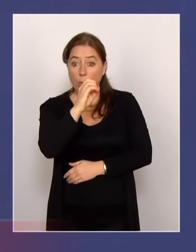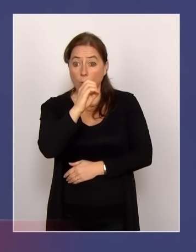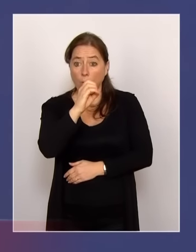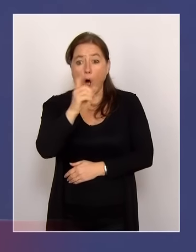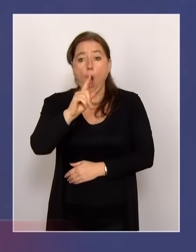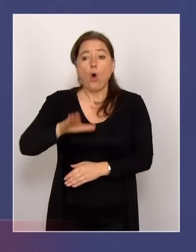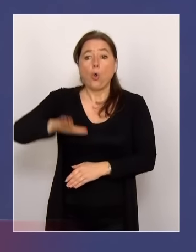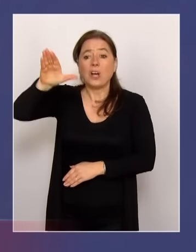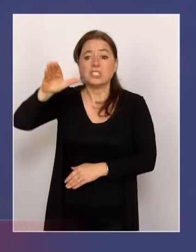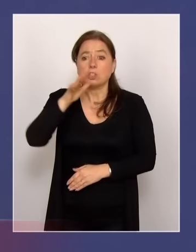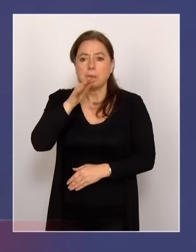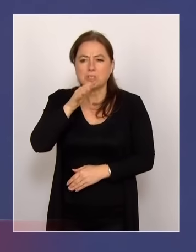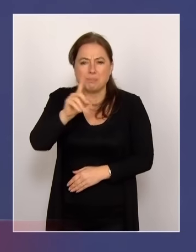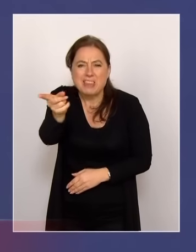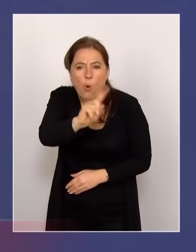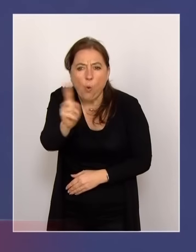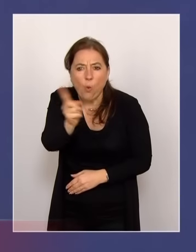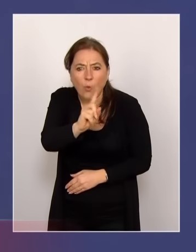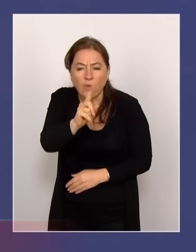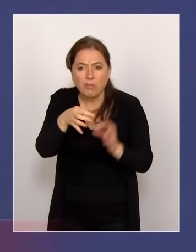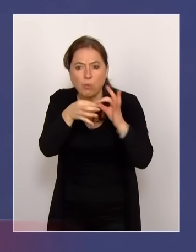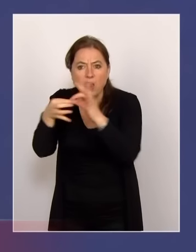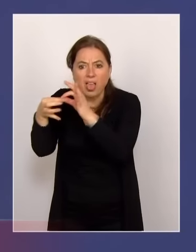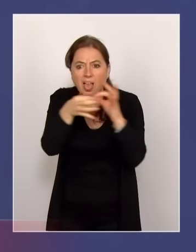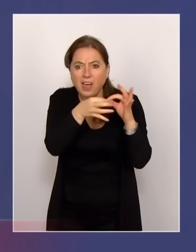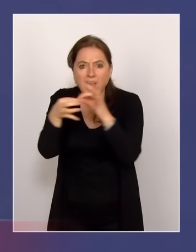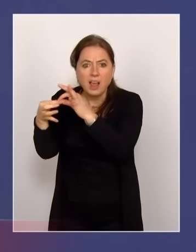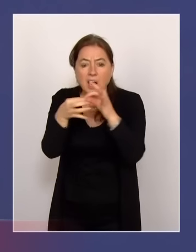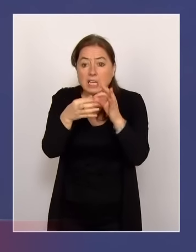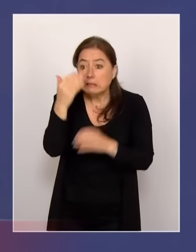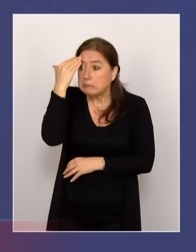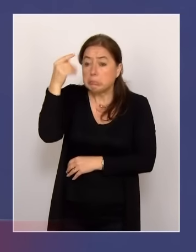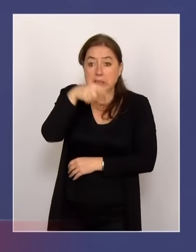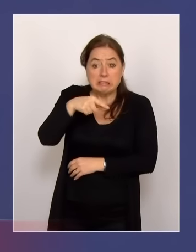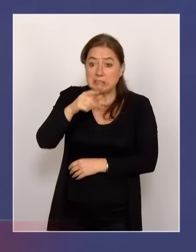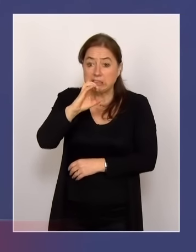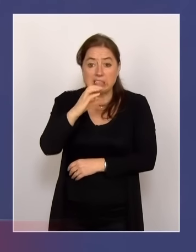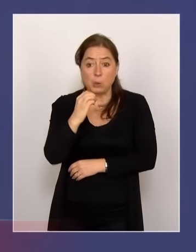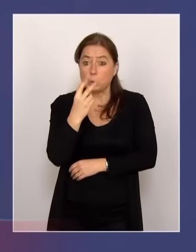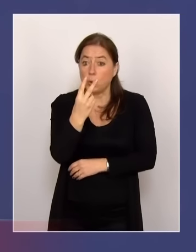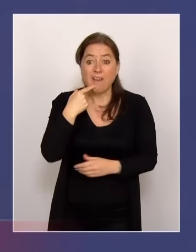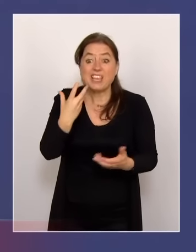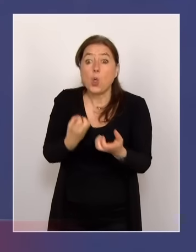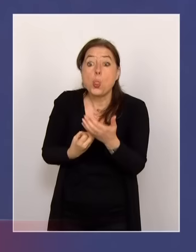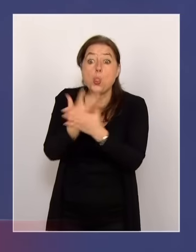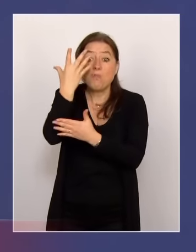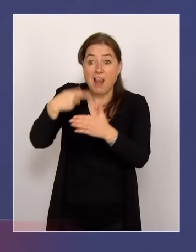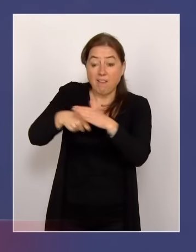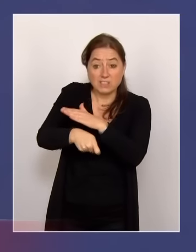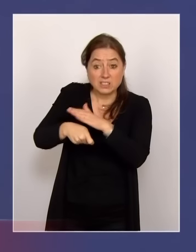Si nous savons le faire et qu passe par des nouveaux secteurs de l'investissement, ça fonctionne. Et c'est ça, le modèle que nous prenons.